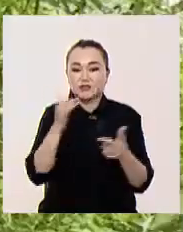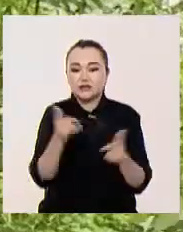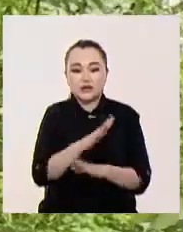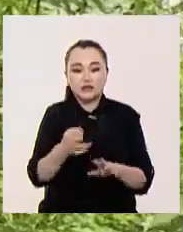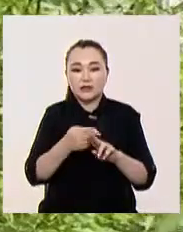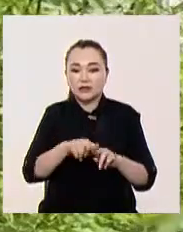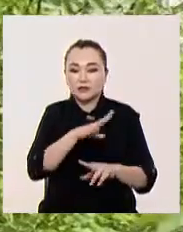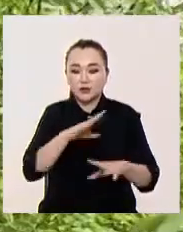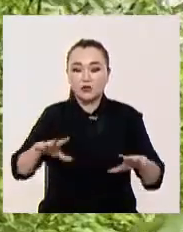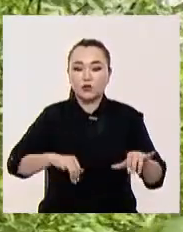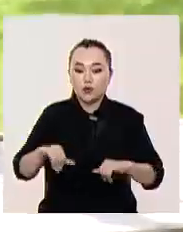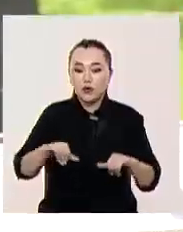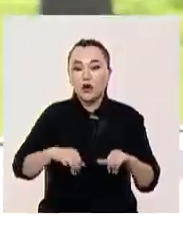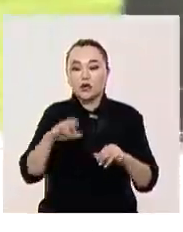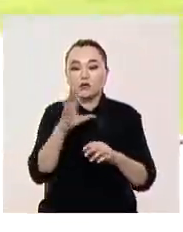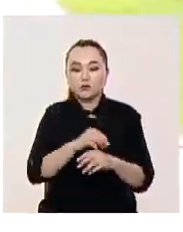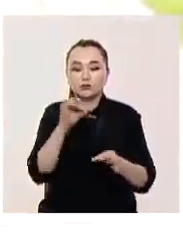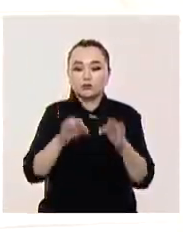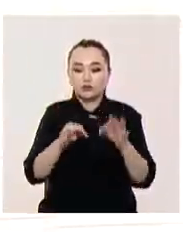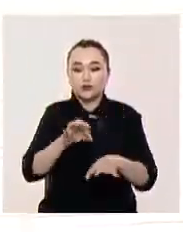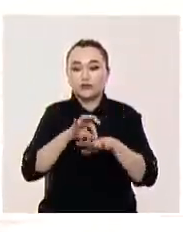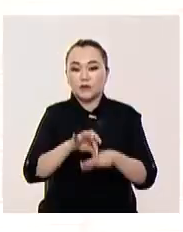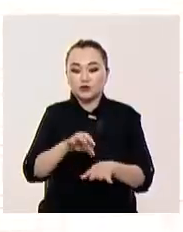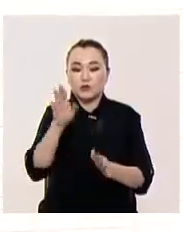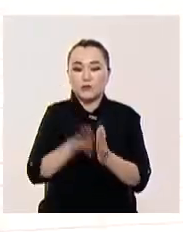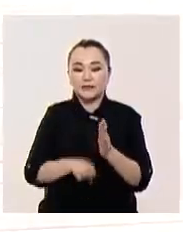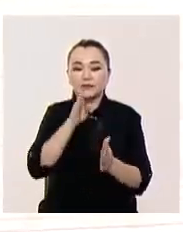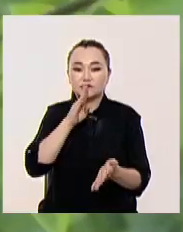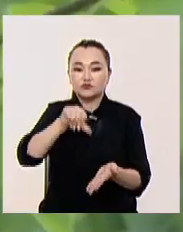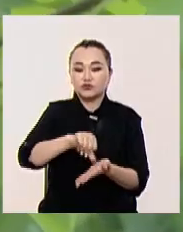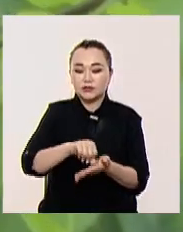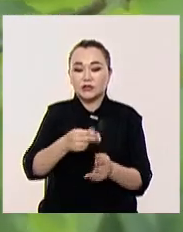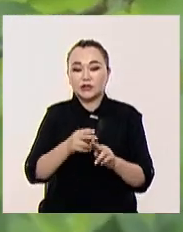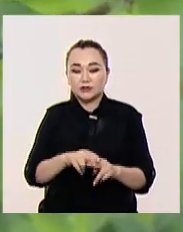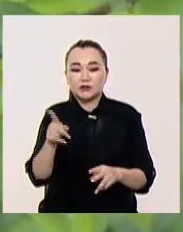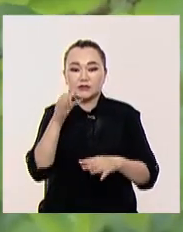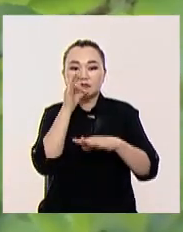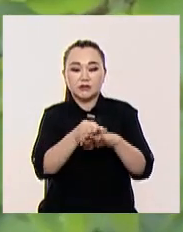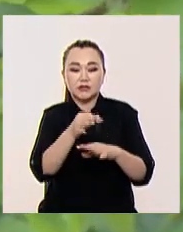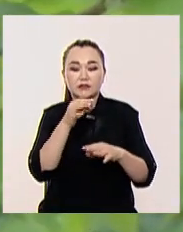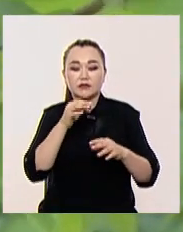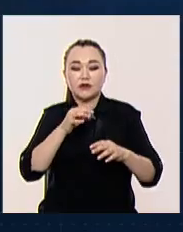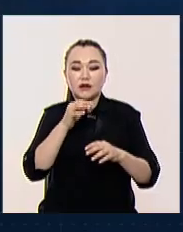было хулиганство. Более того, суд прошел без ее участия, поэтому и возразить она не смогла.